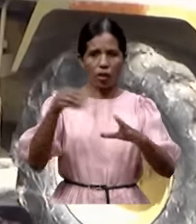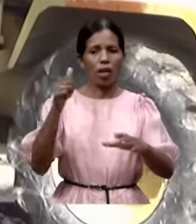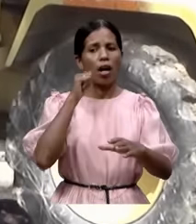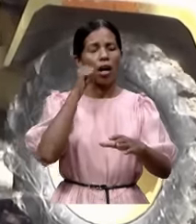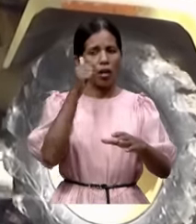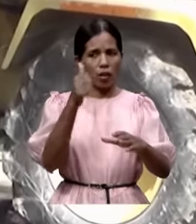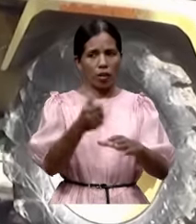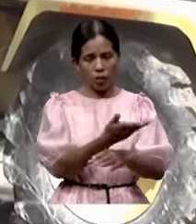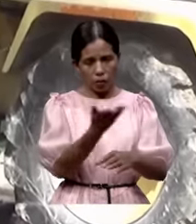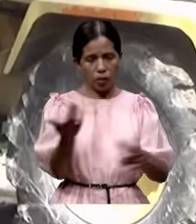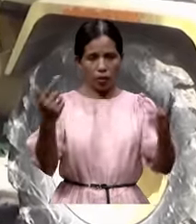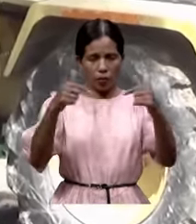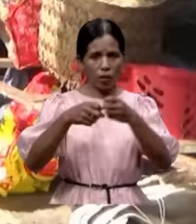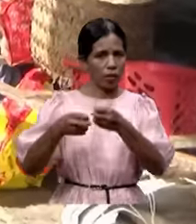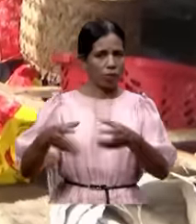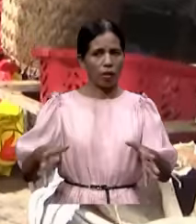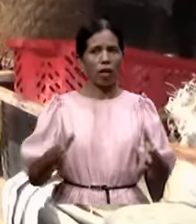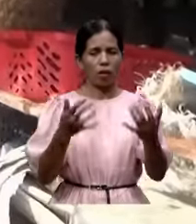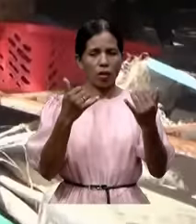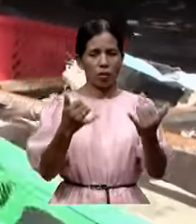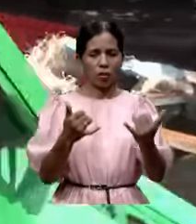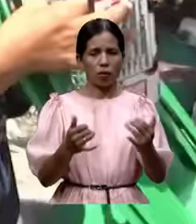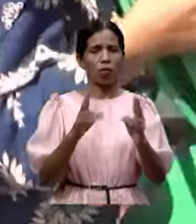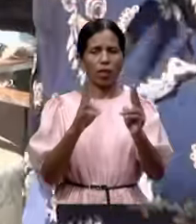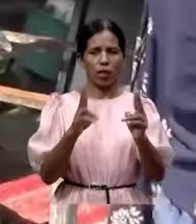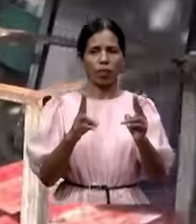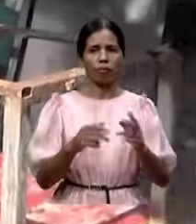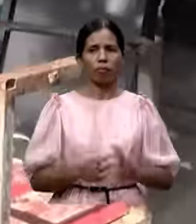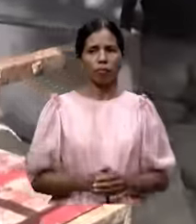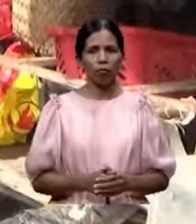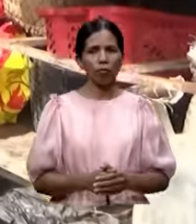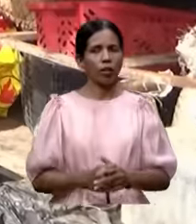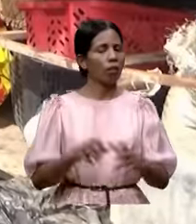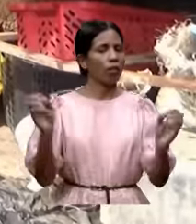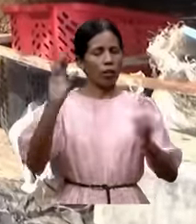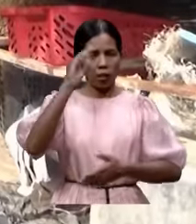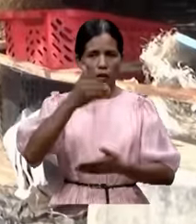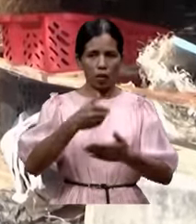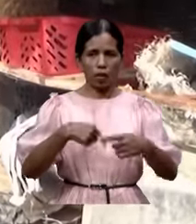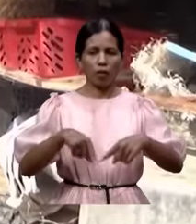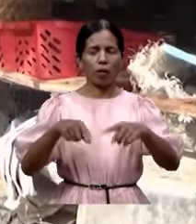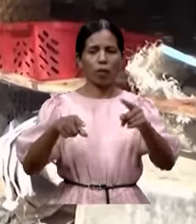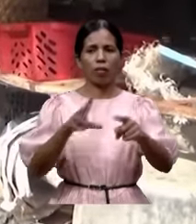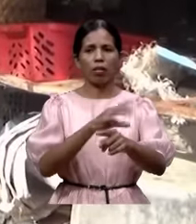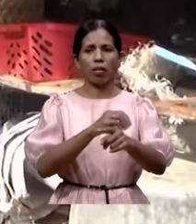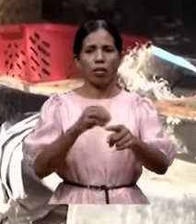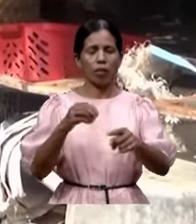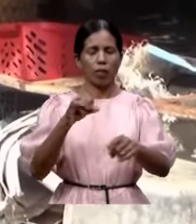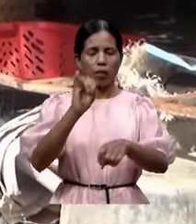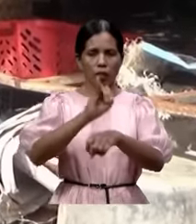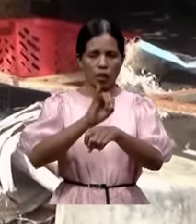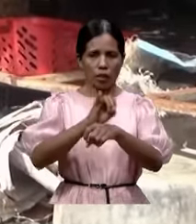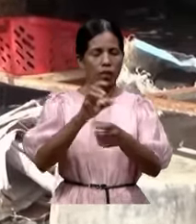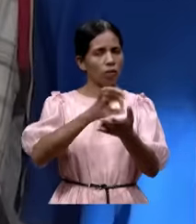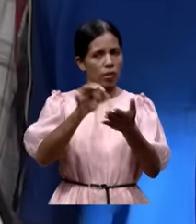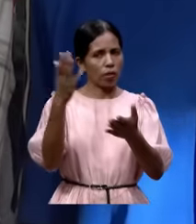ga berwe te bo termai hama aku ho mendara kiran sane balu balu la iya tam uang ba permeru kumenyau batia be igreja tu informasan